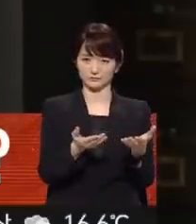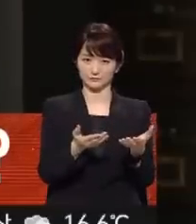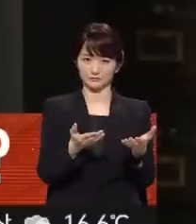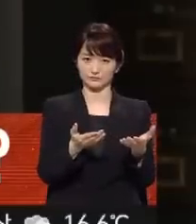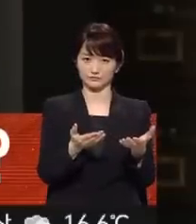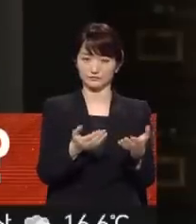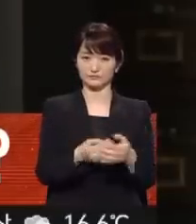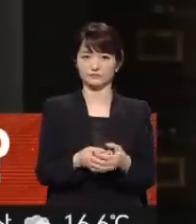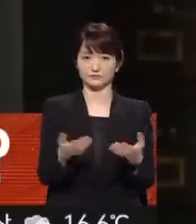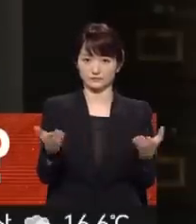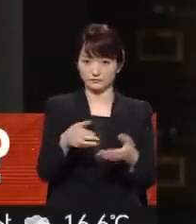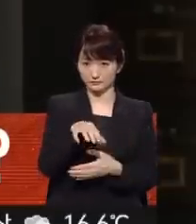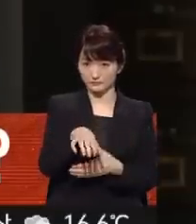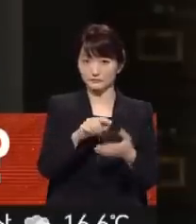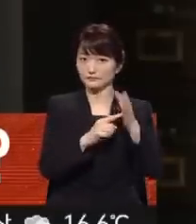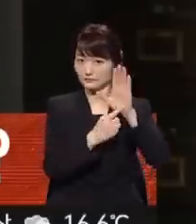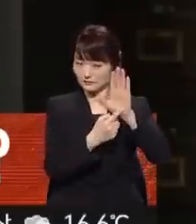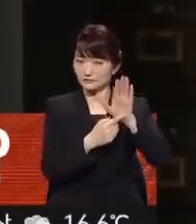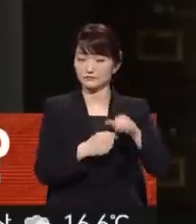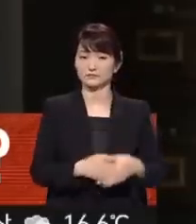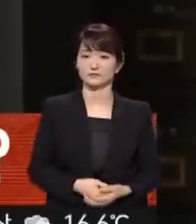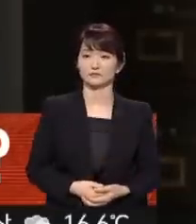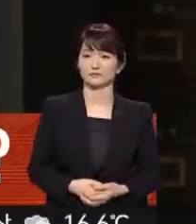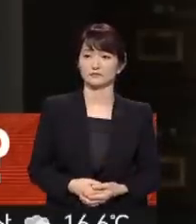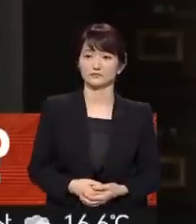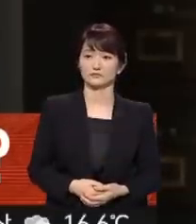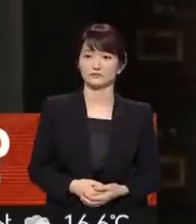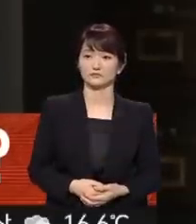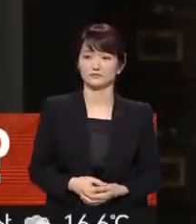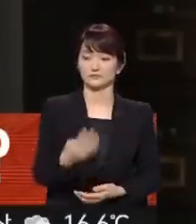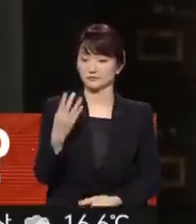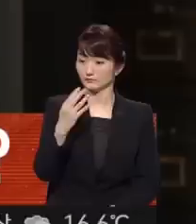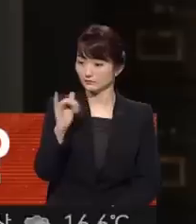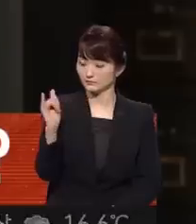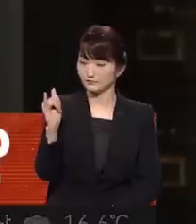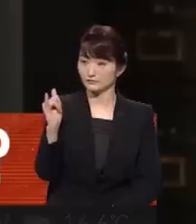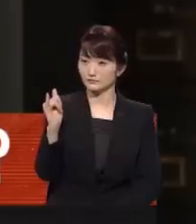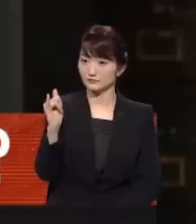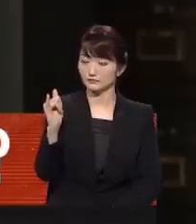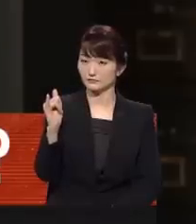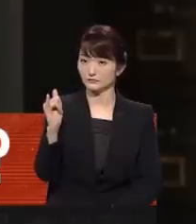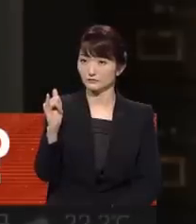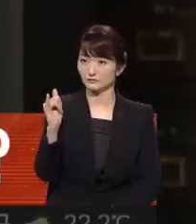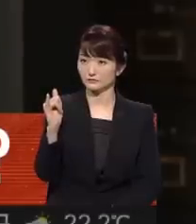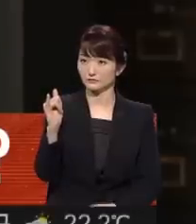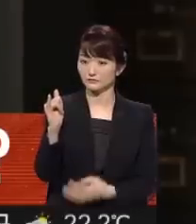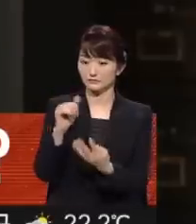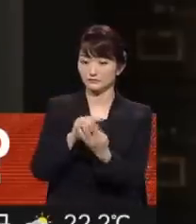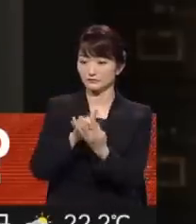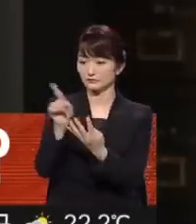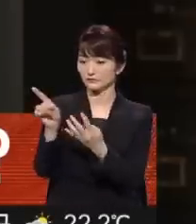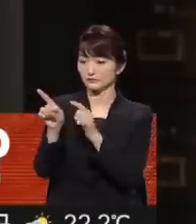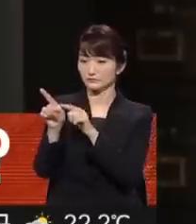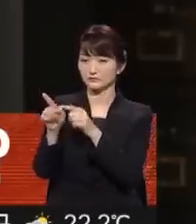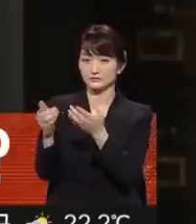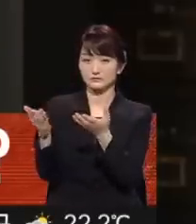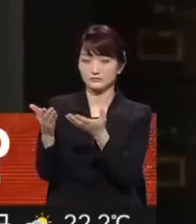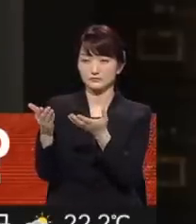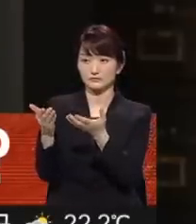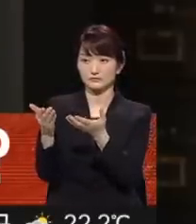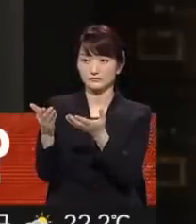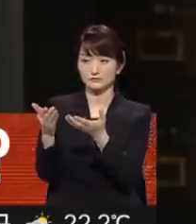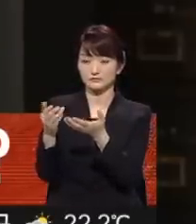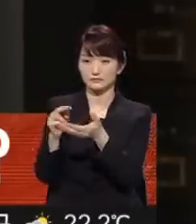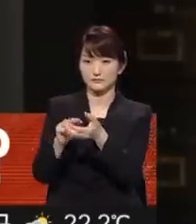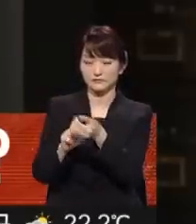그리고 근무지까지 공개가 됐는데 아, 또 저 네 명, 공개된 네 명의 가해자 중에 한 명이 일하고 있던